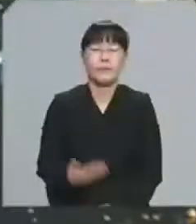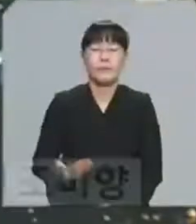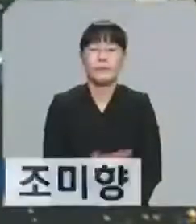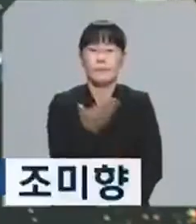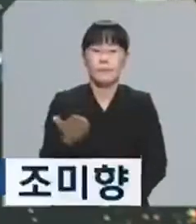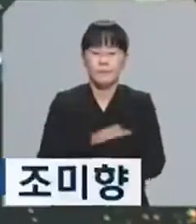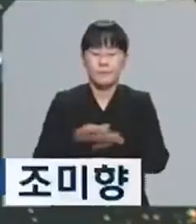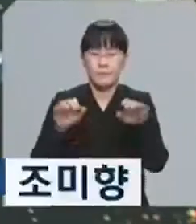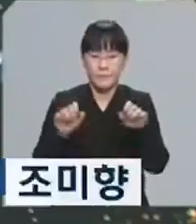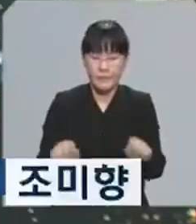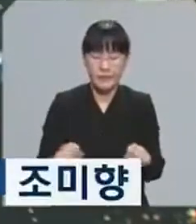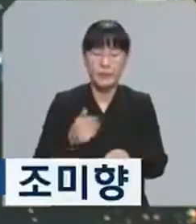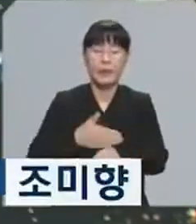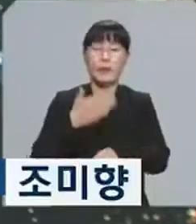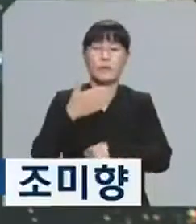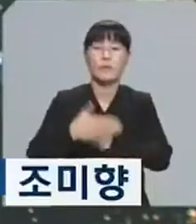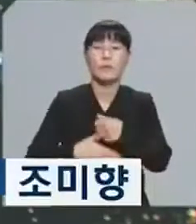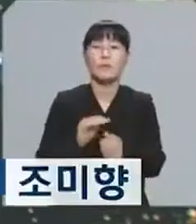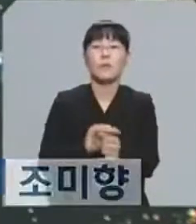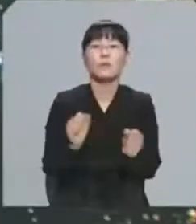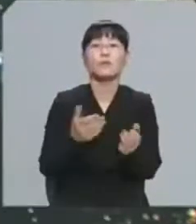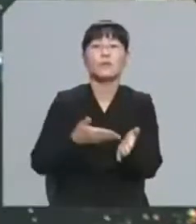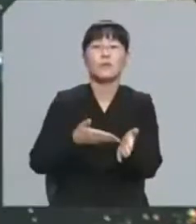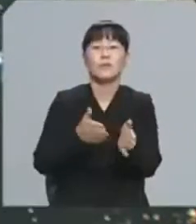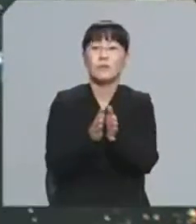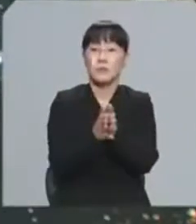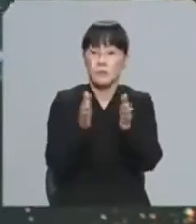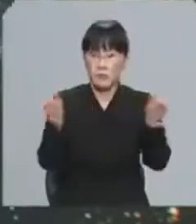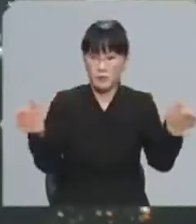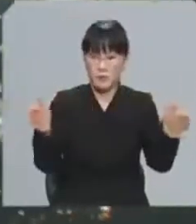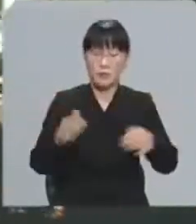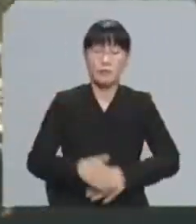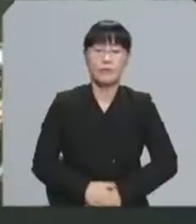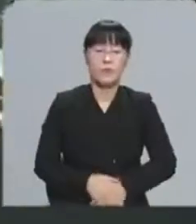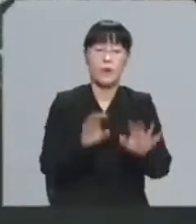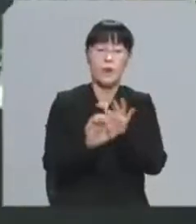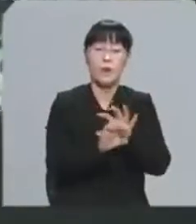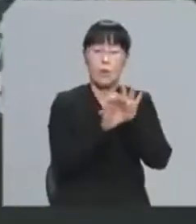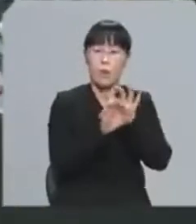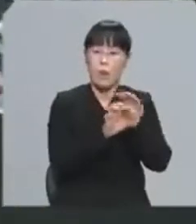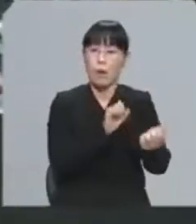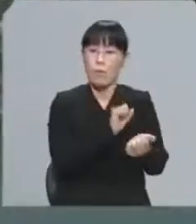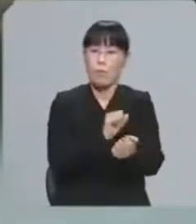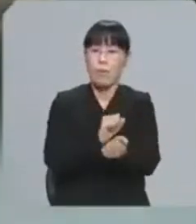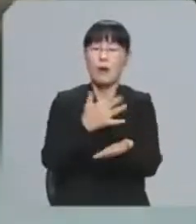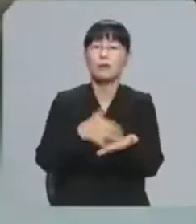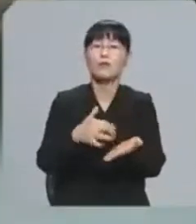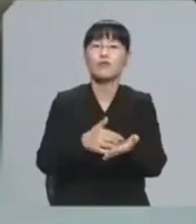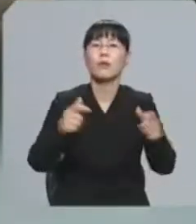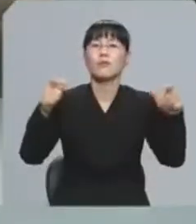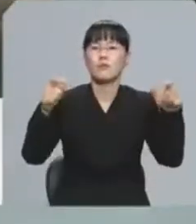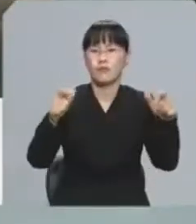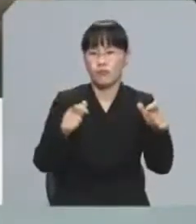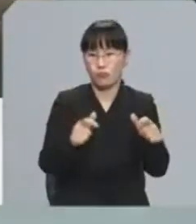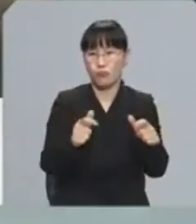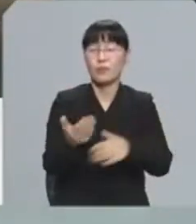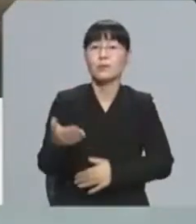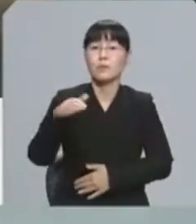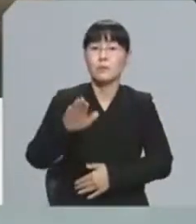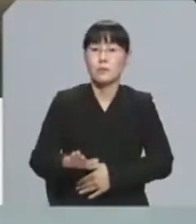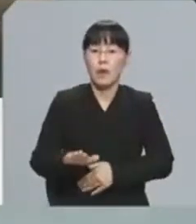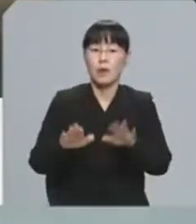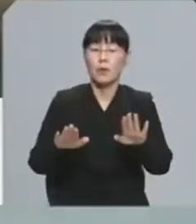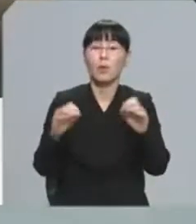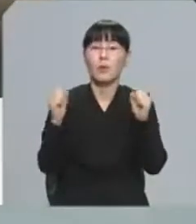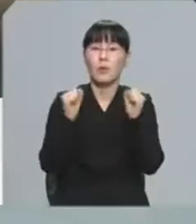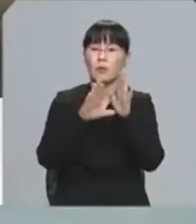여러분 안녕하십니까? 9시 대구 경북 뉴스입니다. 코로나19 신규 확진자가 서서히 줄어들고 있는 가운데